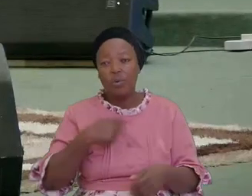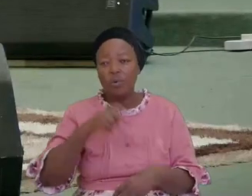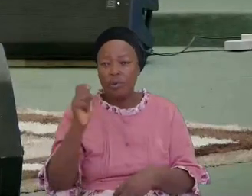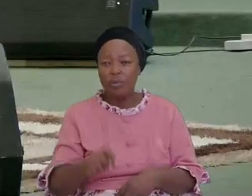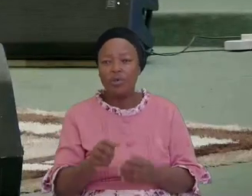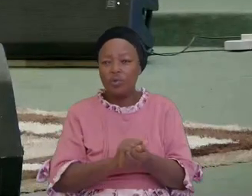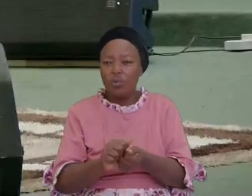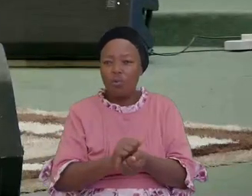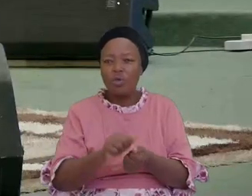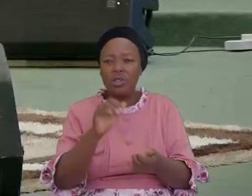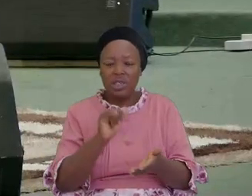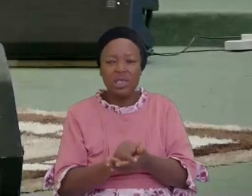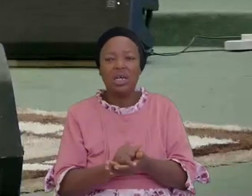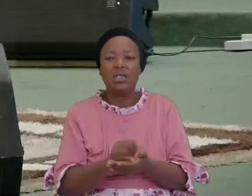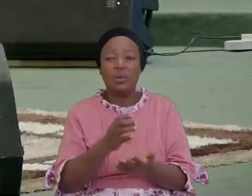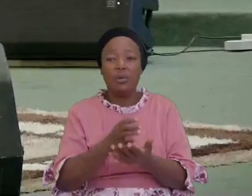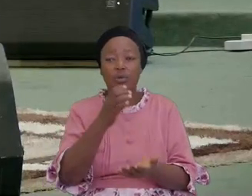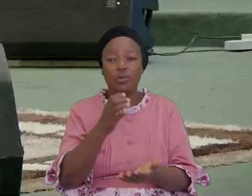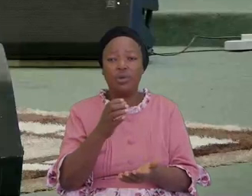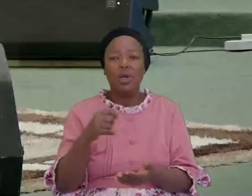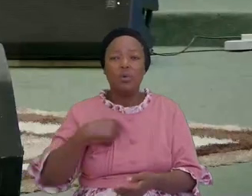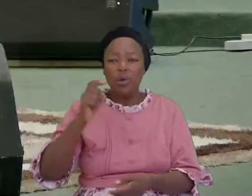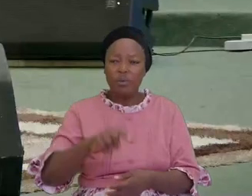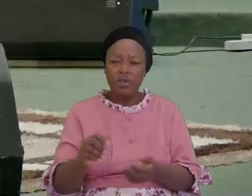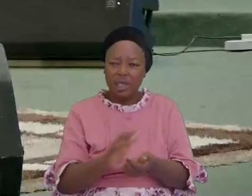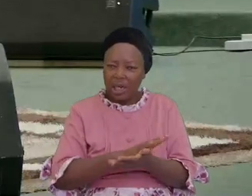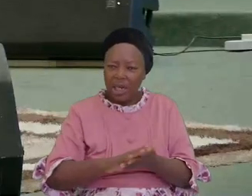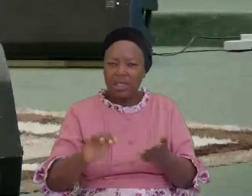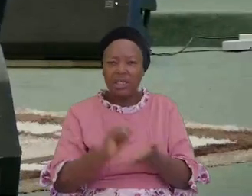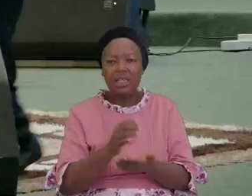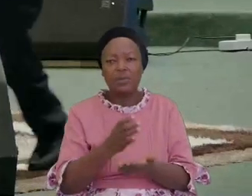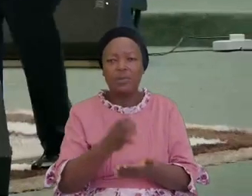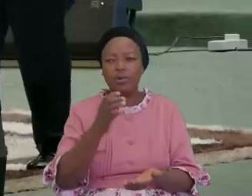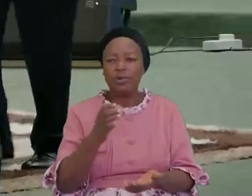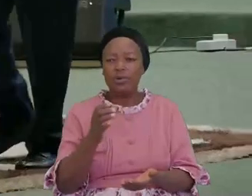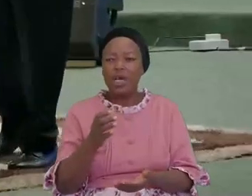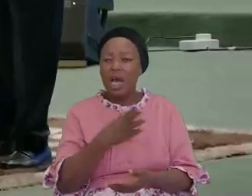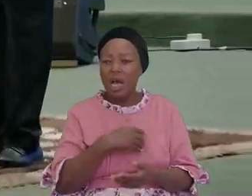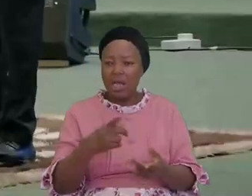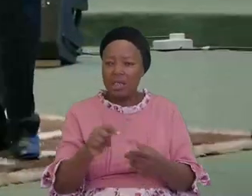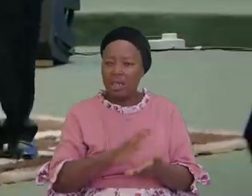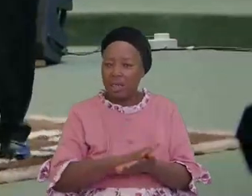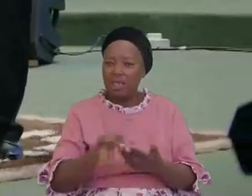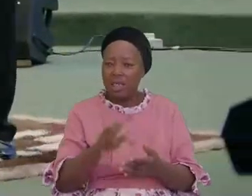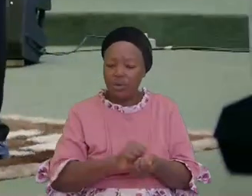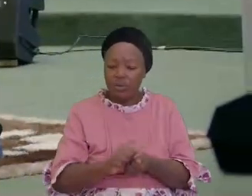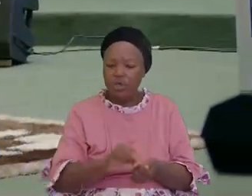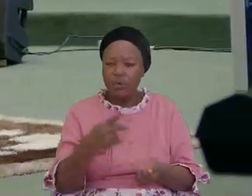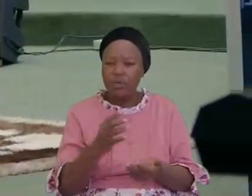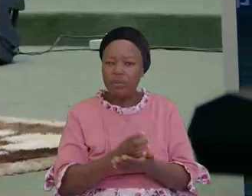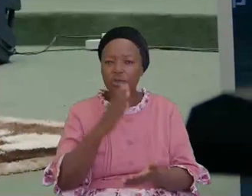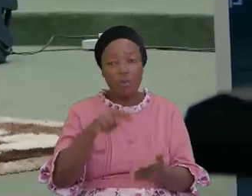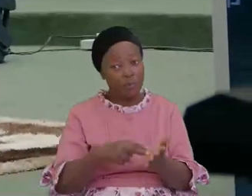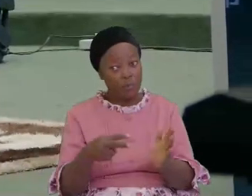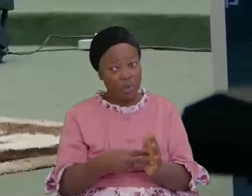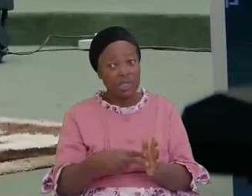Maintenant, nous devons laver cette bouteille. Nous devons purifier cette bouteille. Et la